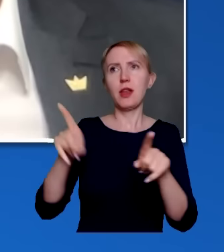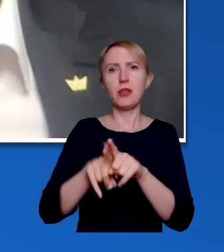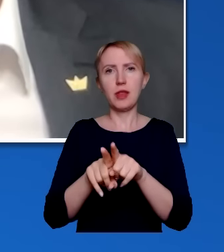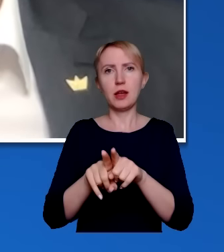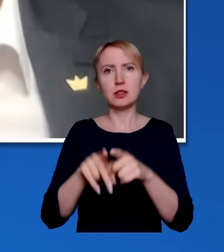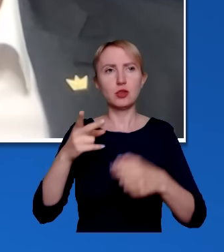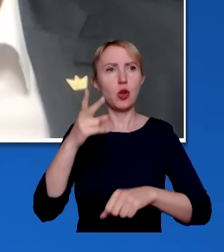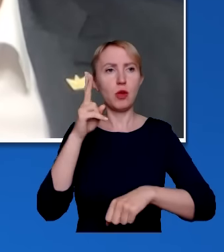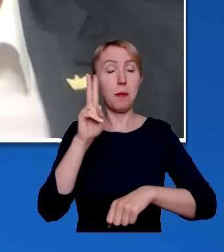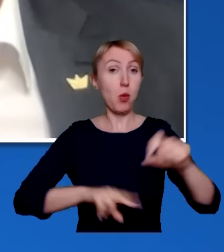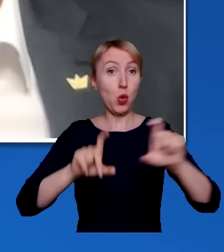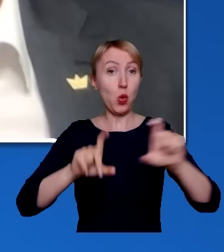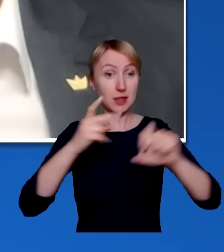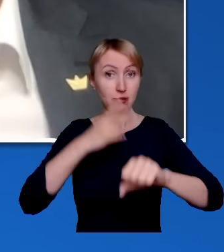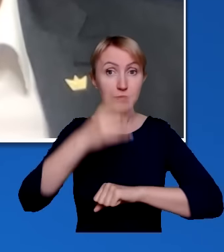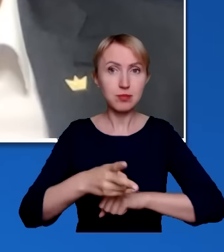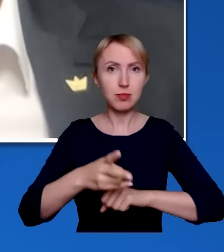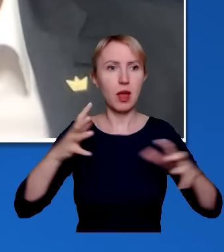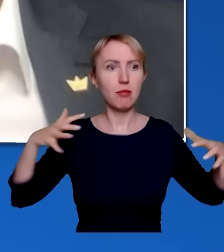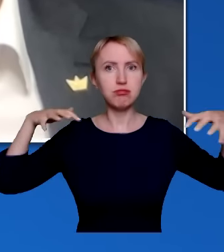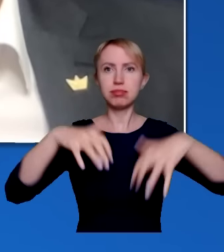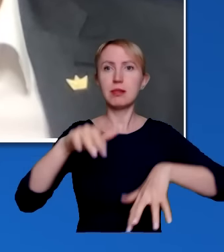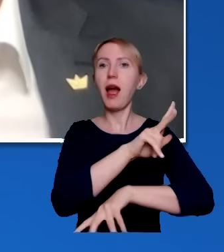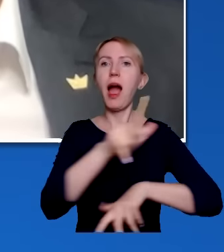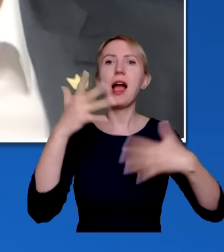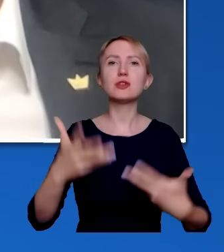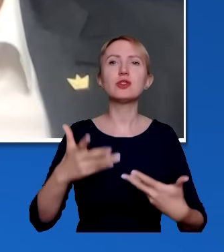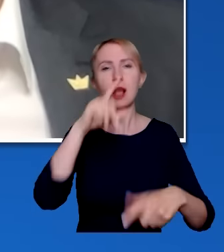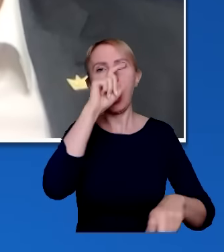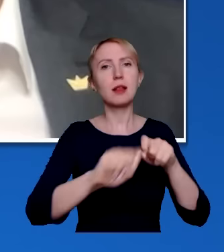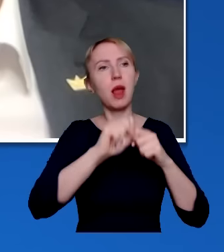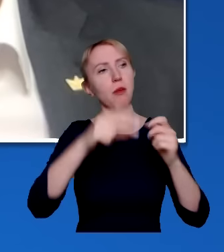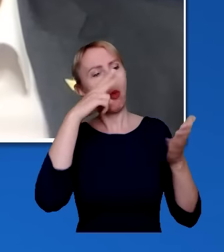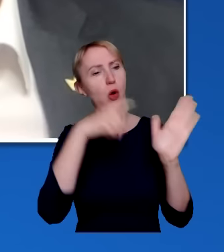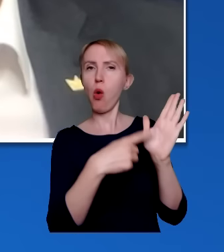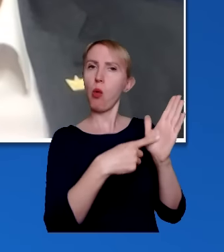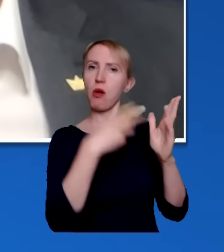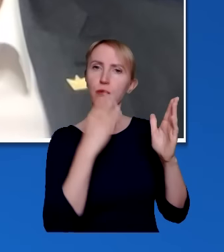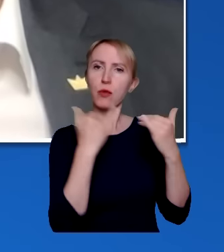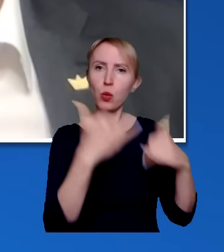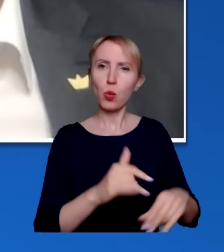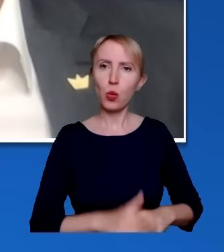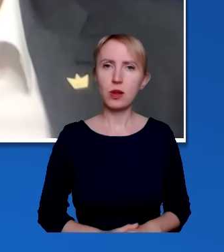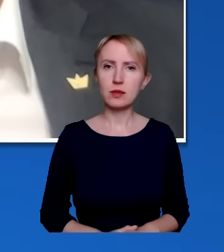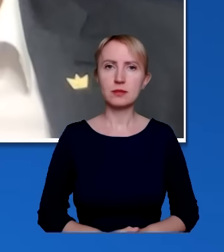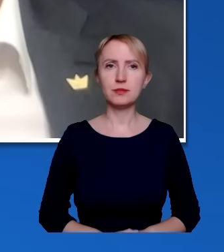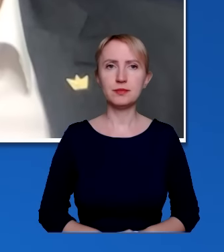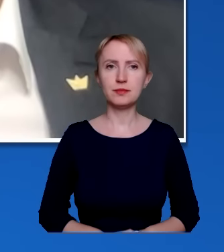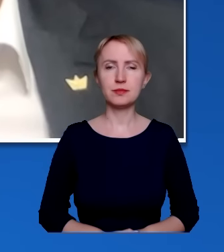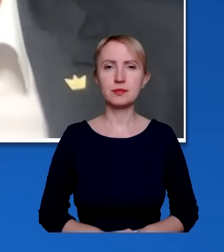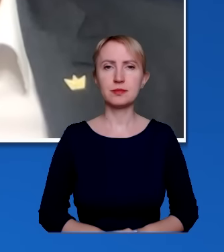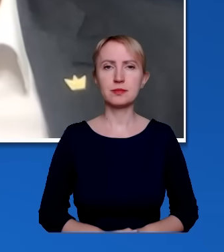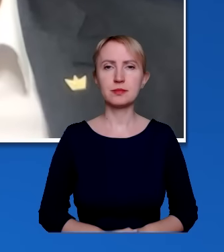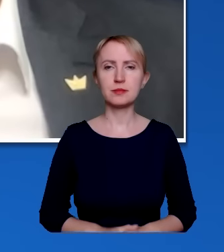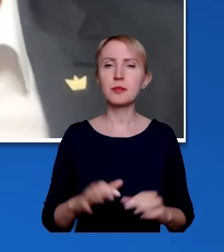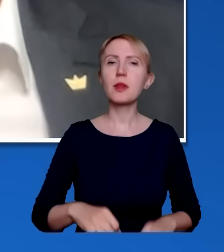komisariat bo rozumiem że on jest oblegany każdy tam dmucha i pokazuje kwity kwity w internecie panie pośle